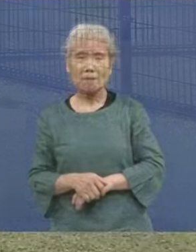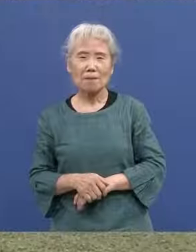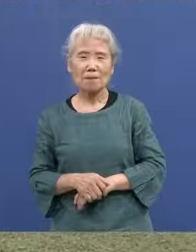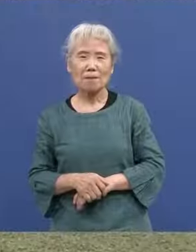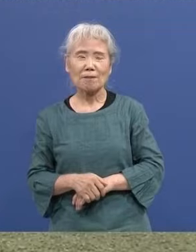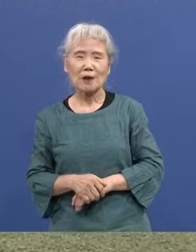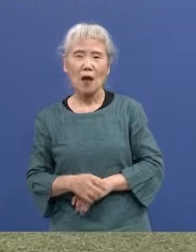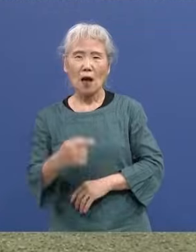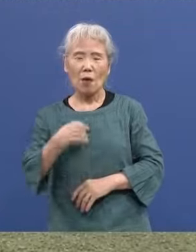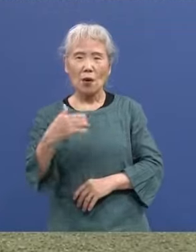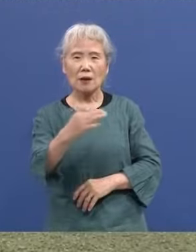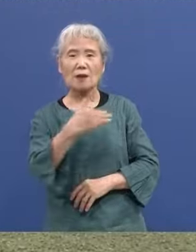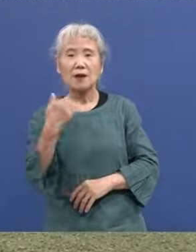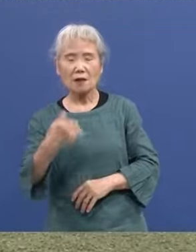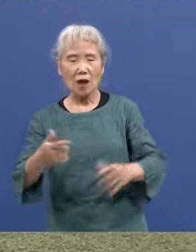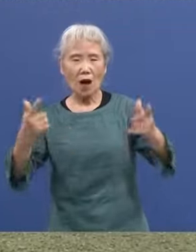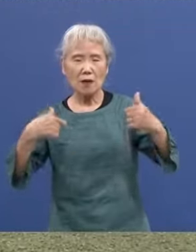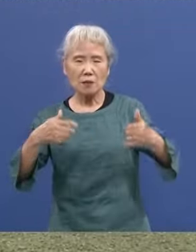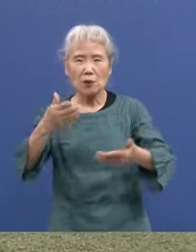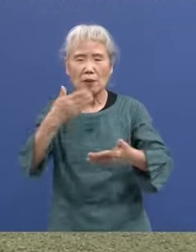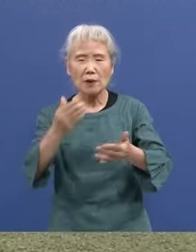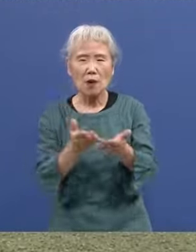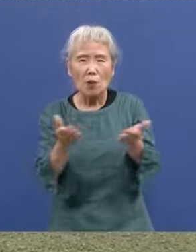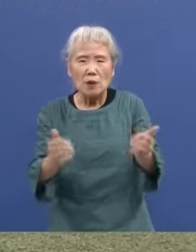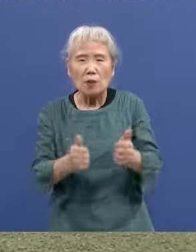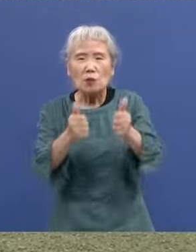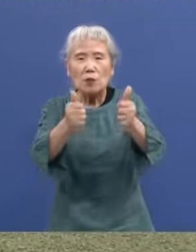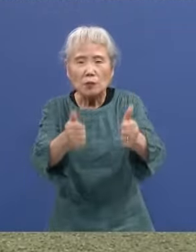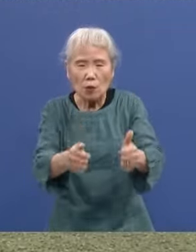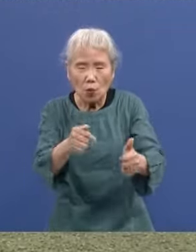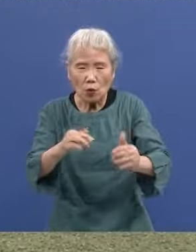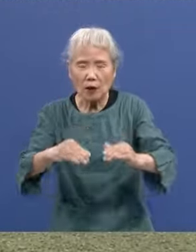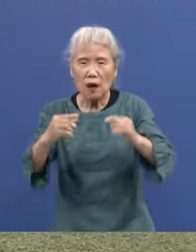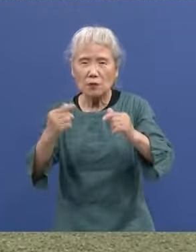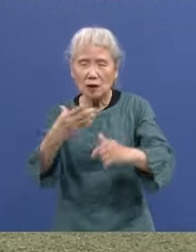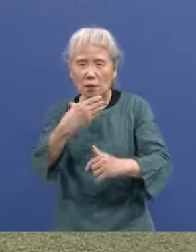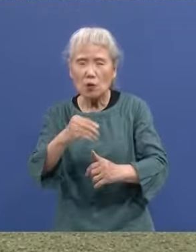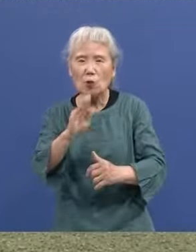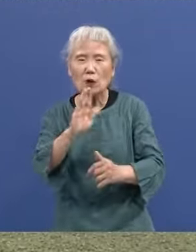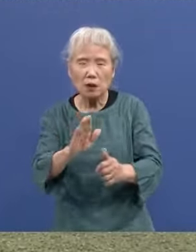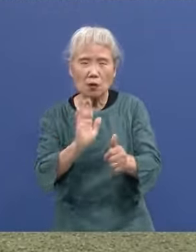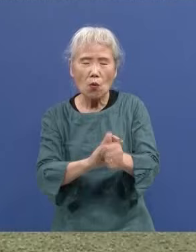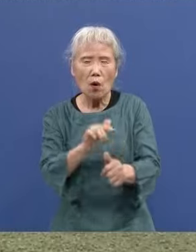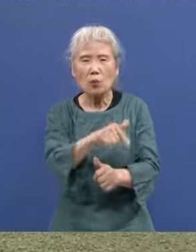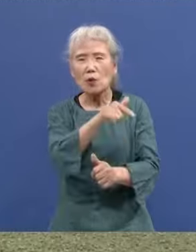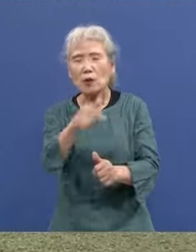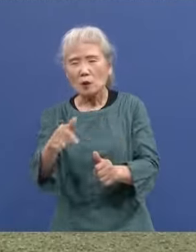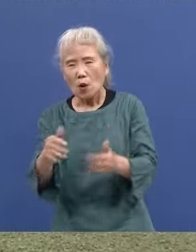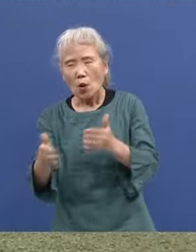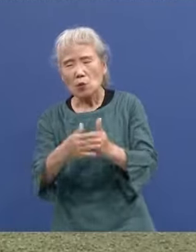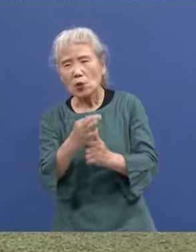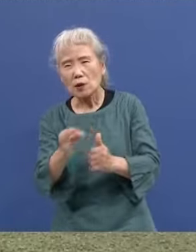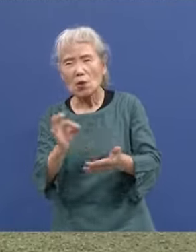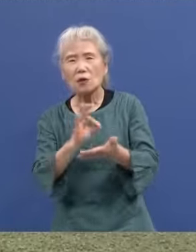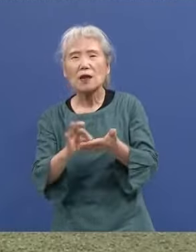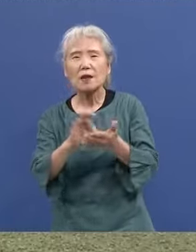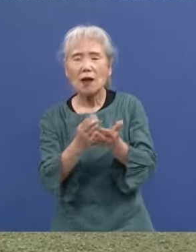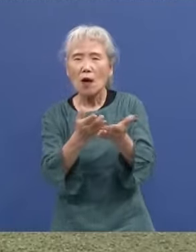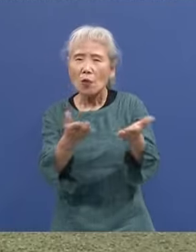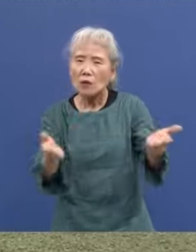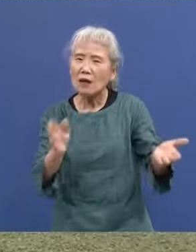ということは、私たちが日頃利用しているお店の中にも高槻魅力あるお店応援プロジェクトの補助金を使っている